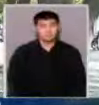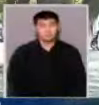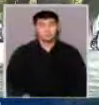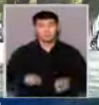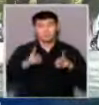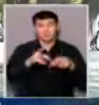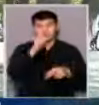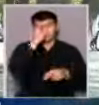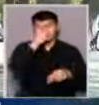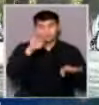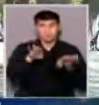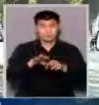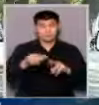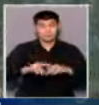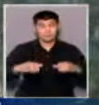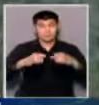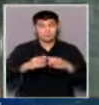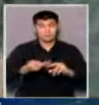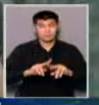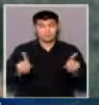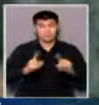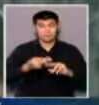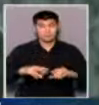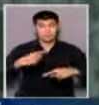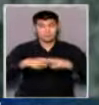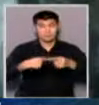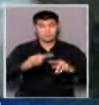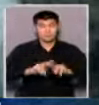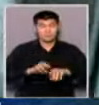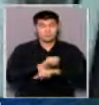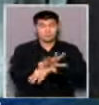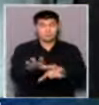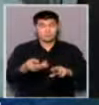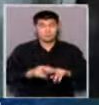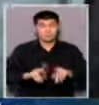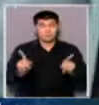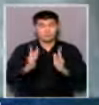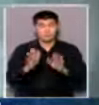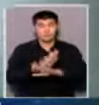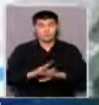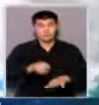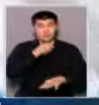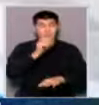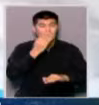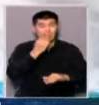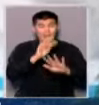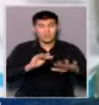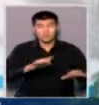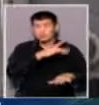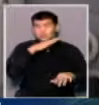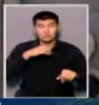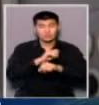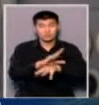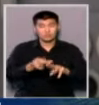Опасность индийского штамма под названием «Дельта» заключается в его быстрой скорости распространения и не только среди взрослых, но и среди детей.